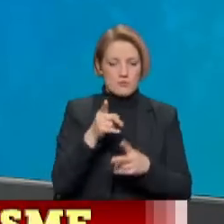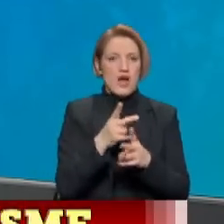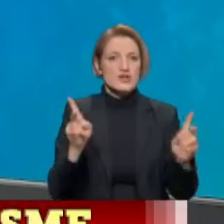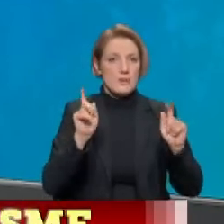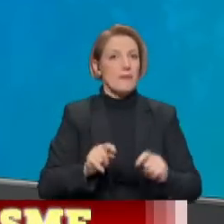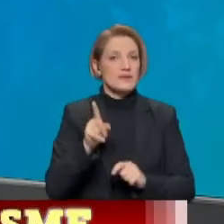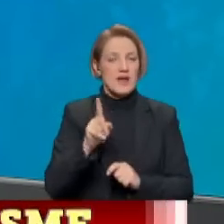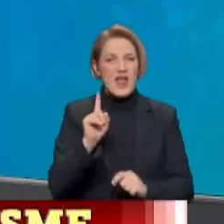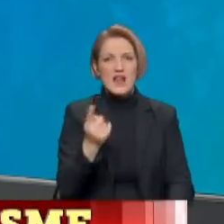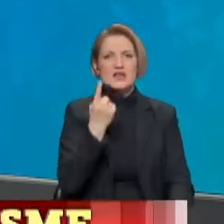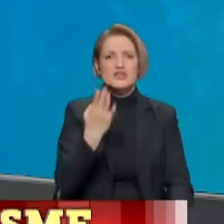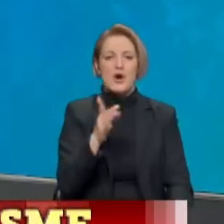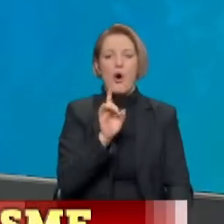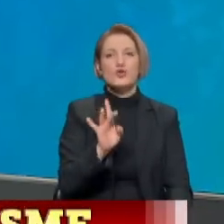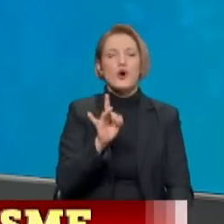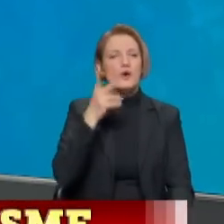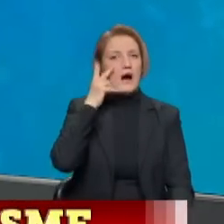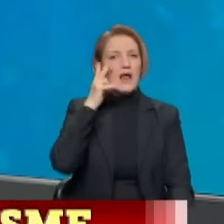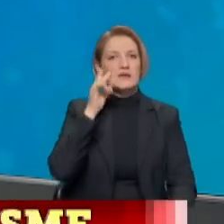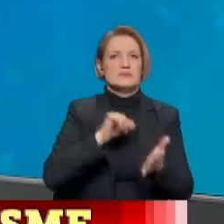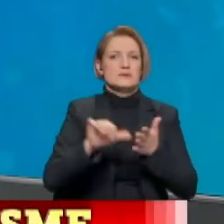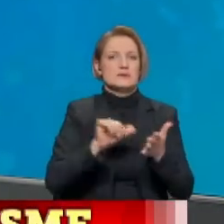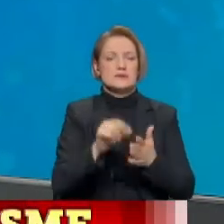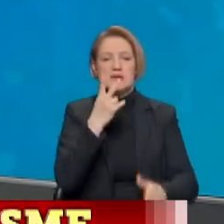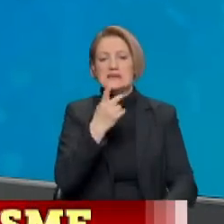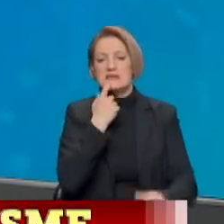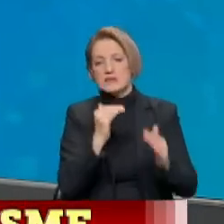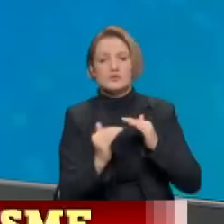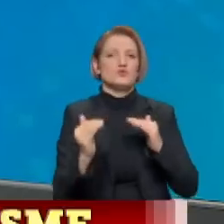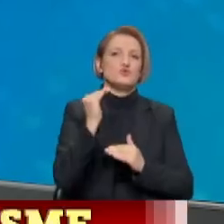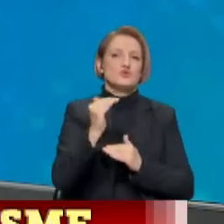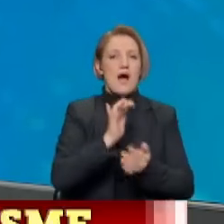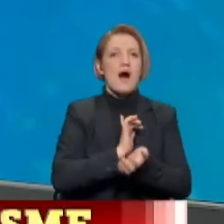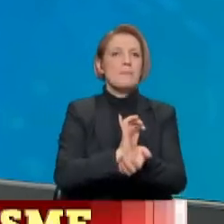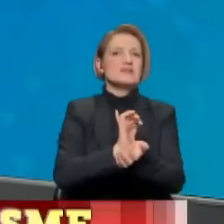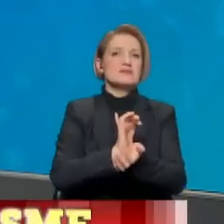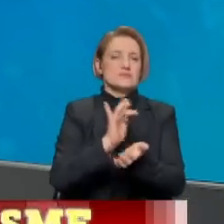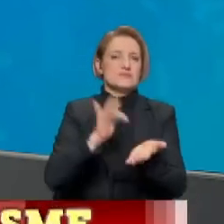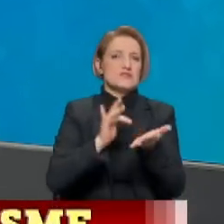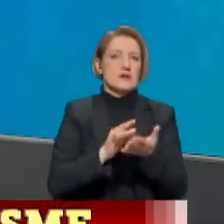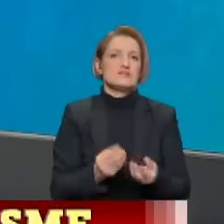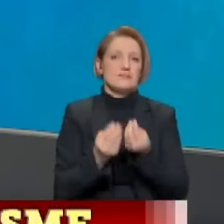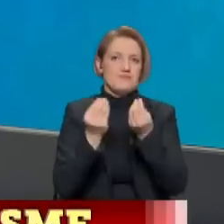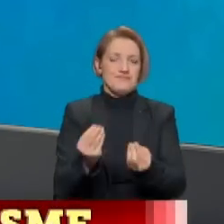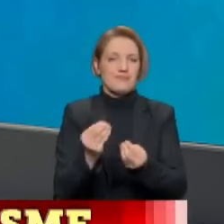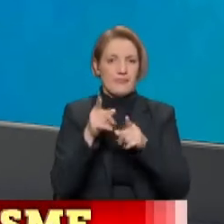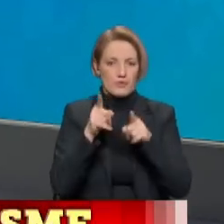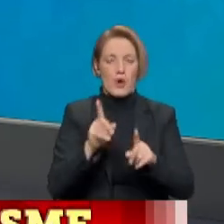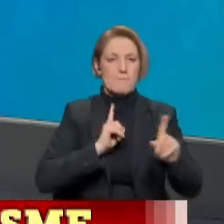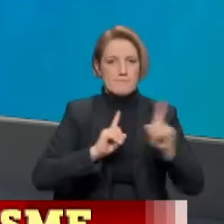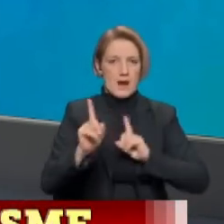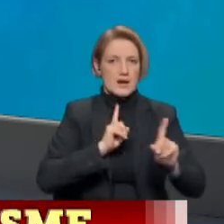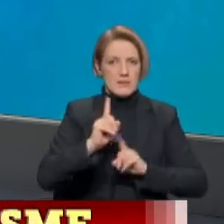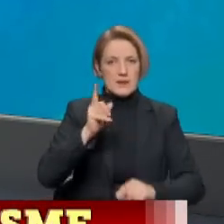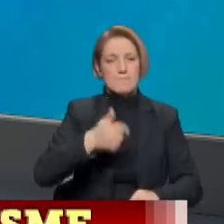açıklamıştı. İlginçtir, 14 Aralık tarihinde 2 yılın üzerinde bir hapis cezası verildi. O